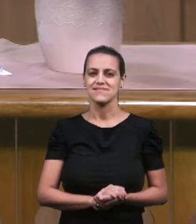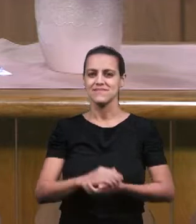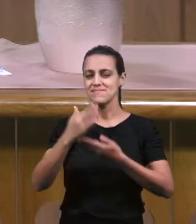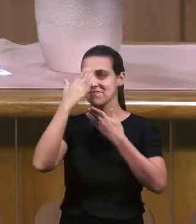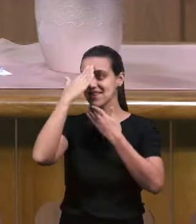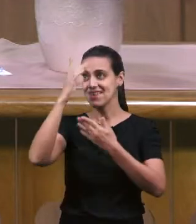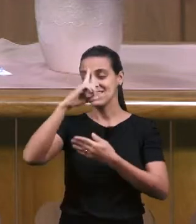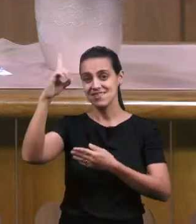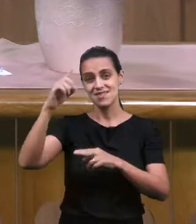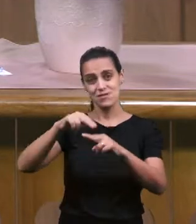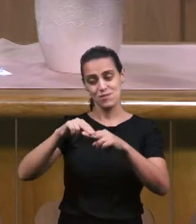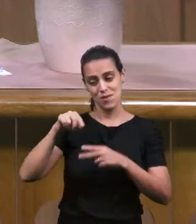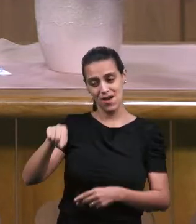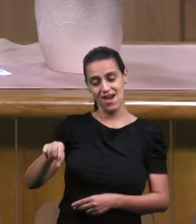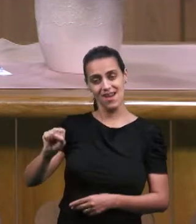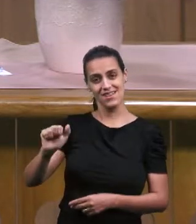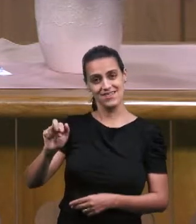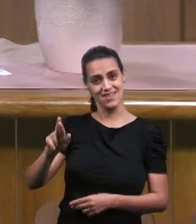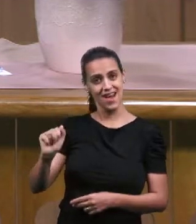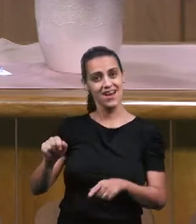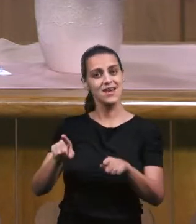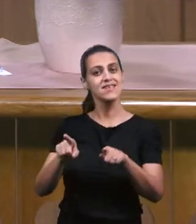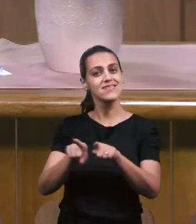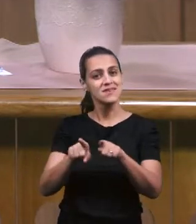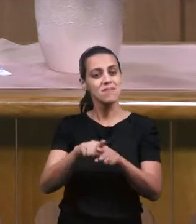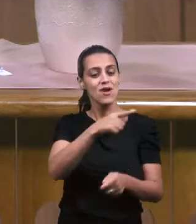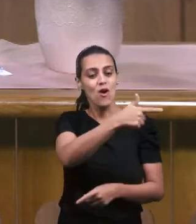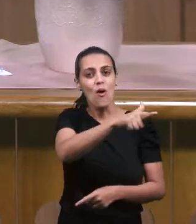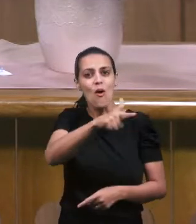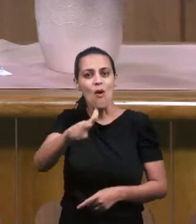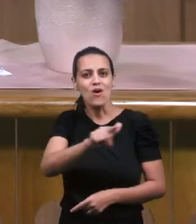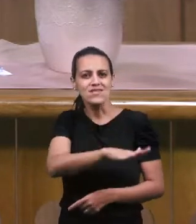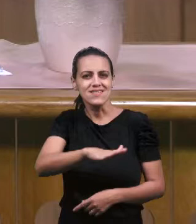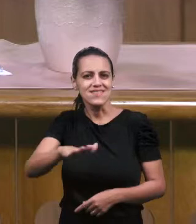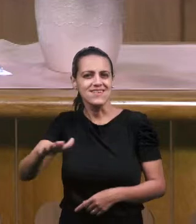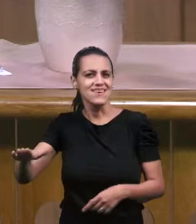vie de Sarah, mais beaucoup d'autres enfants,